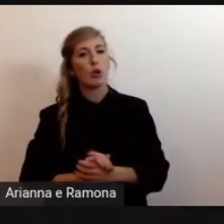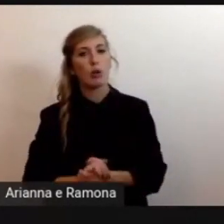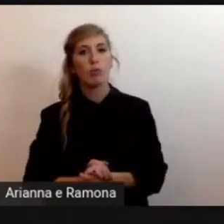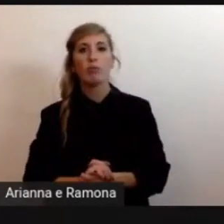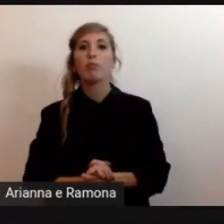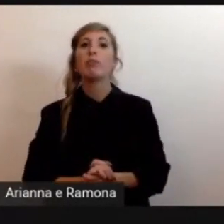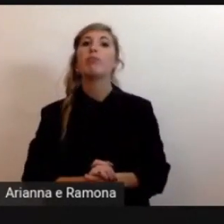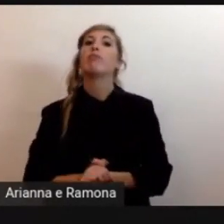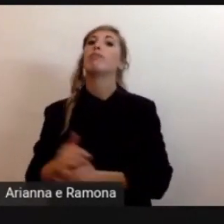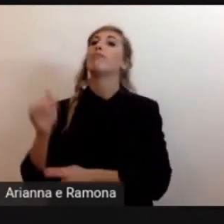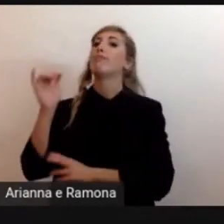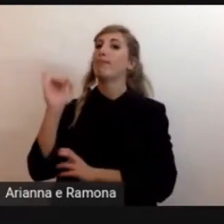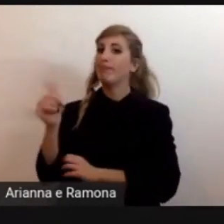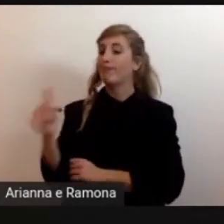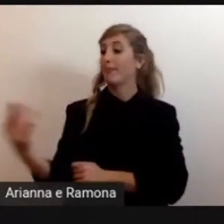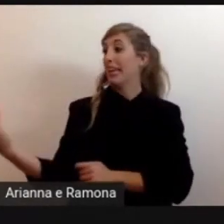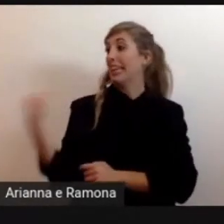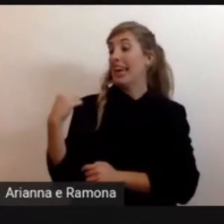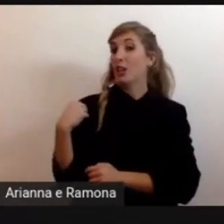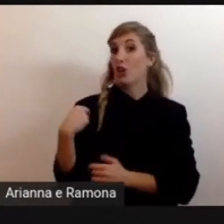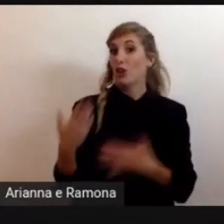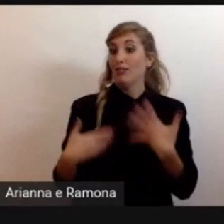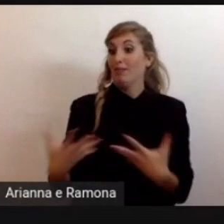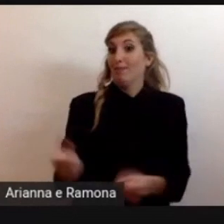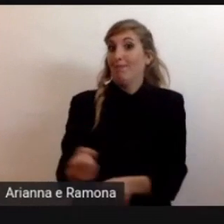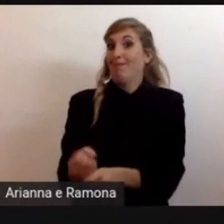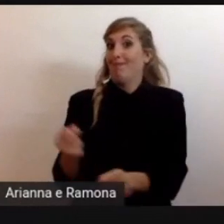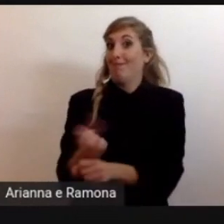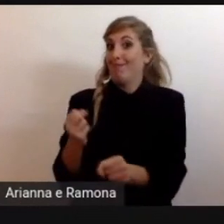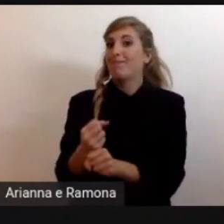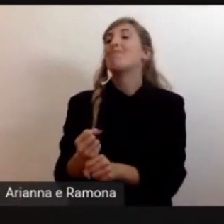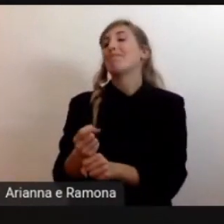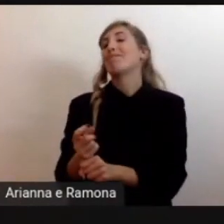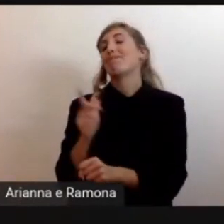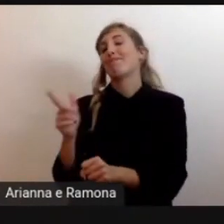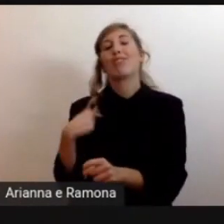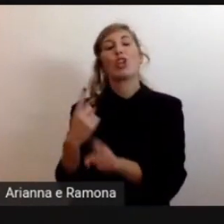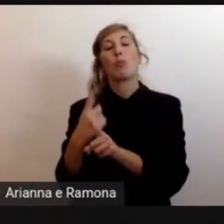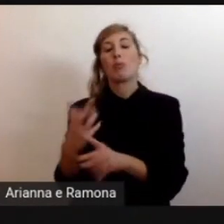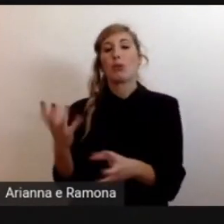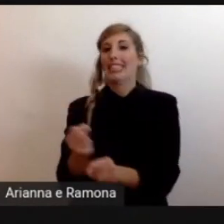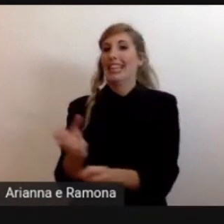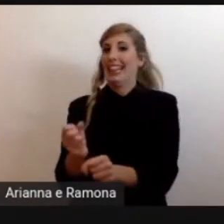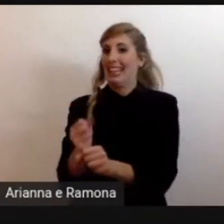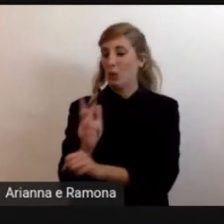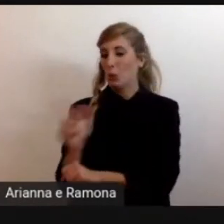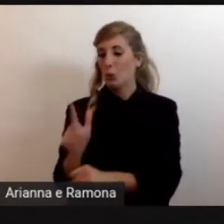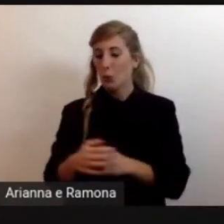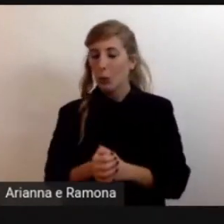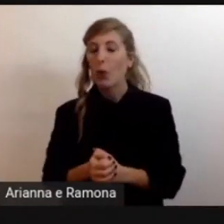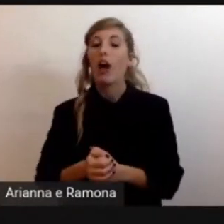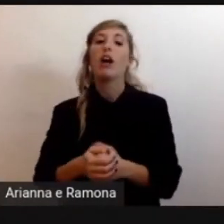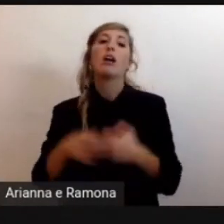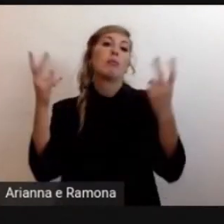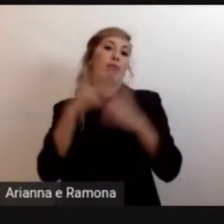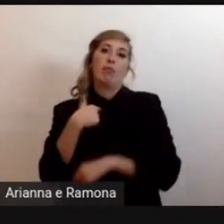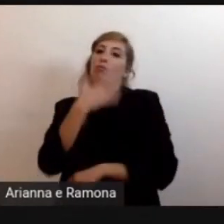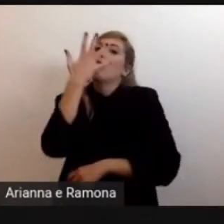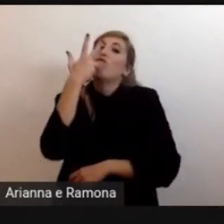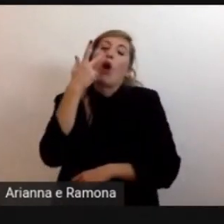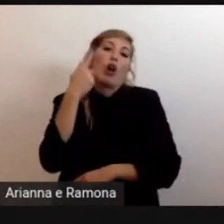mi chiedono di stringere quindi dobbiamo essere tutti e due finti ecc però ci sono dei passaggi che voglio